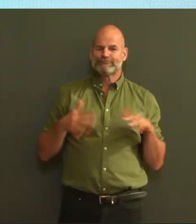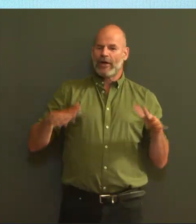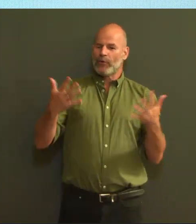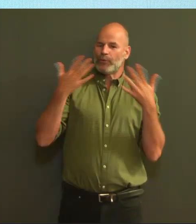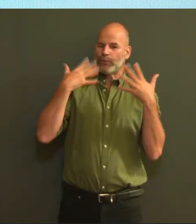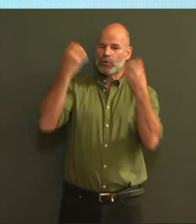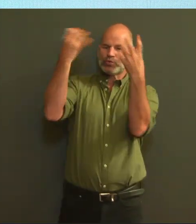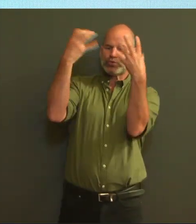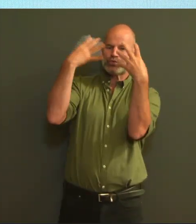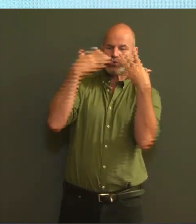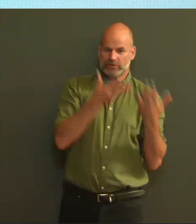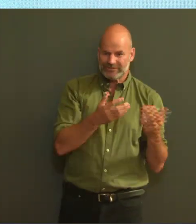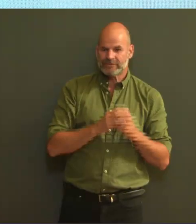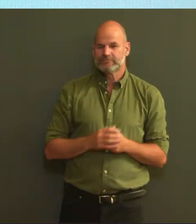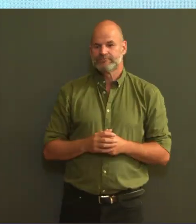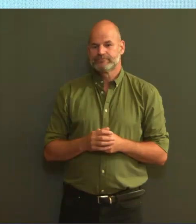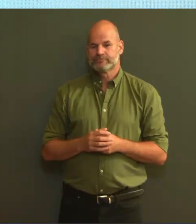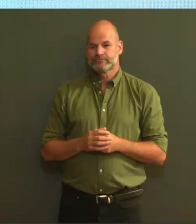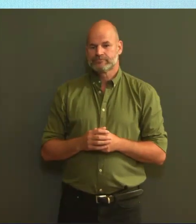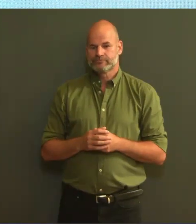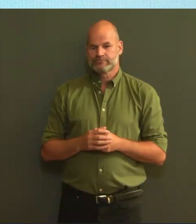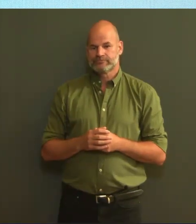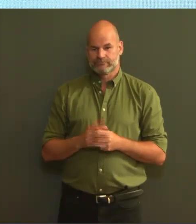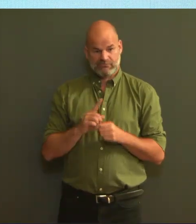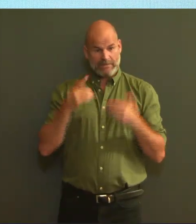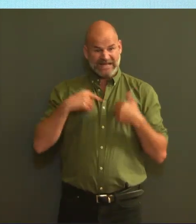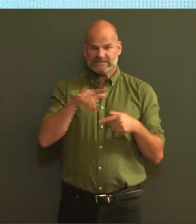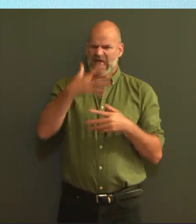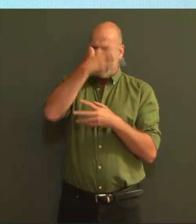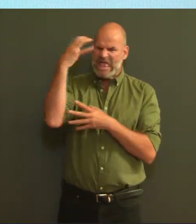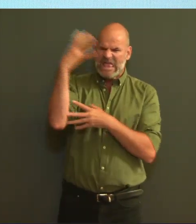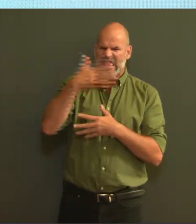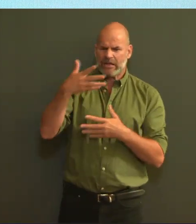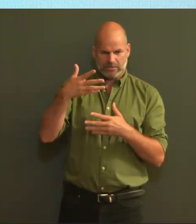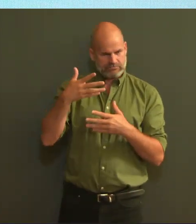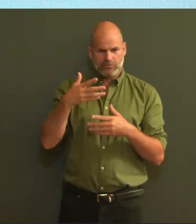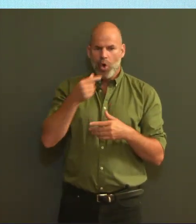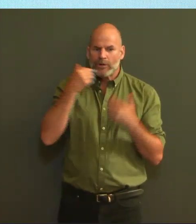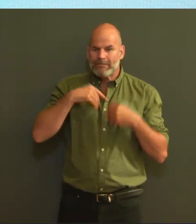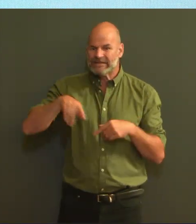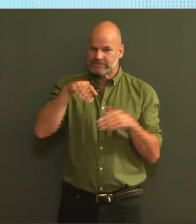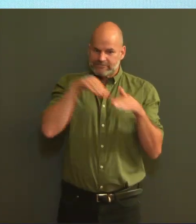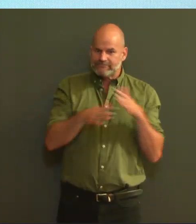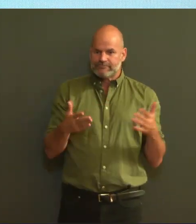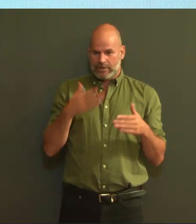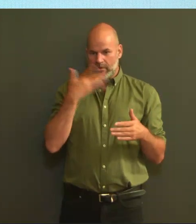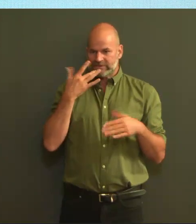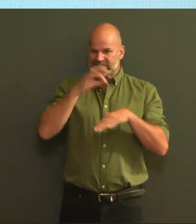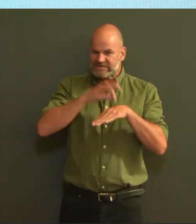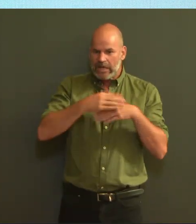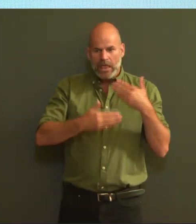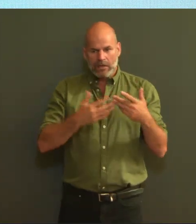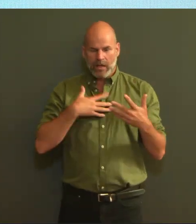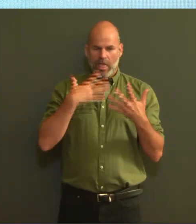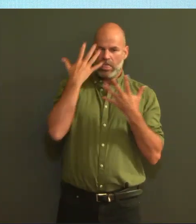heel gevoelig zijn voor hitte, zoals ouderen in woonzorgcentra. Denk er wel aan dat de airco goed